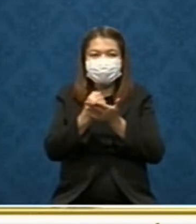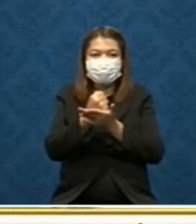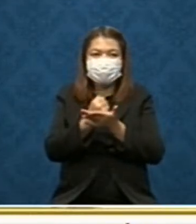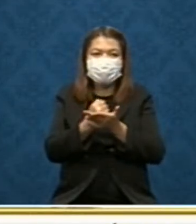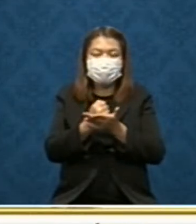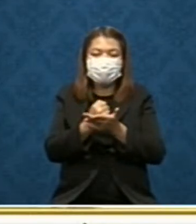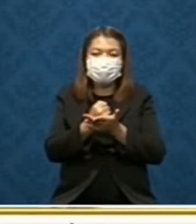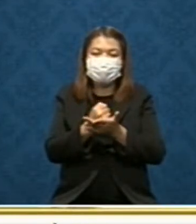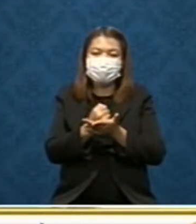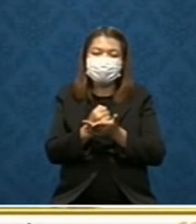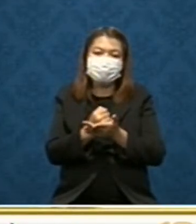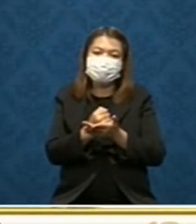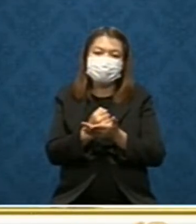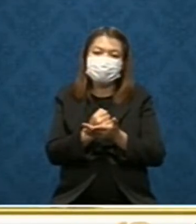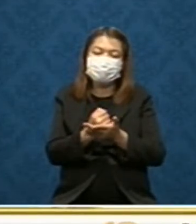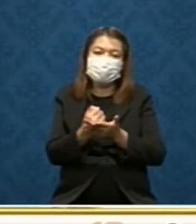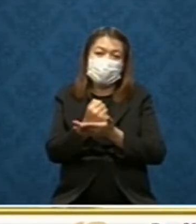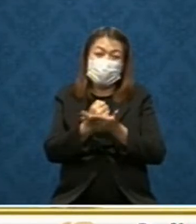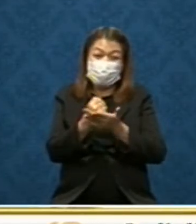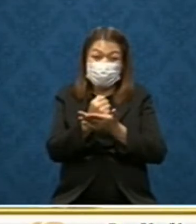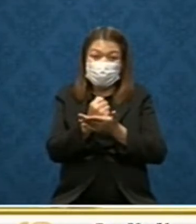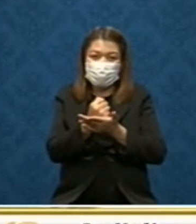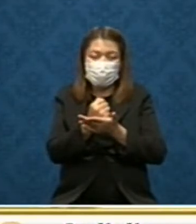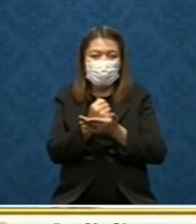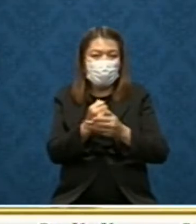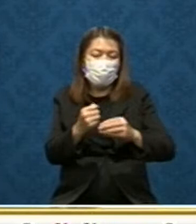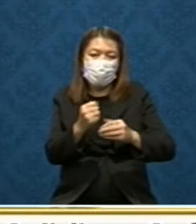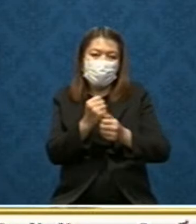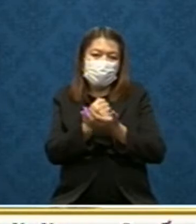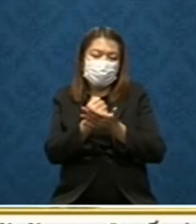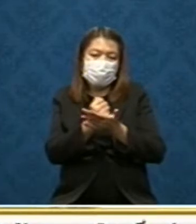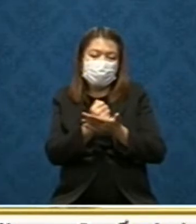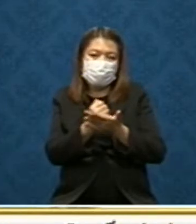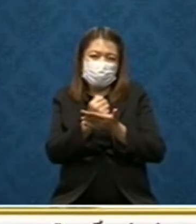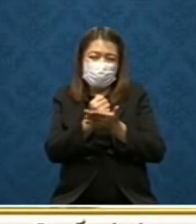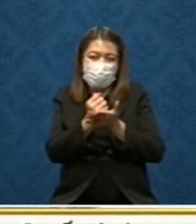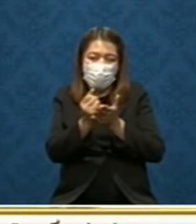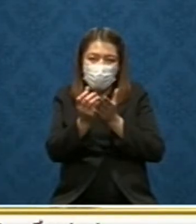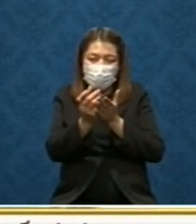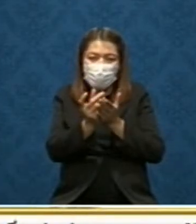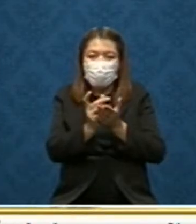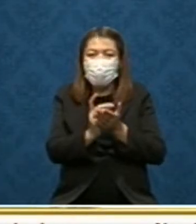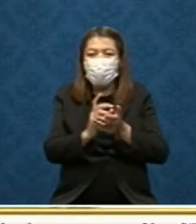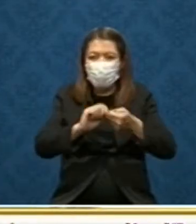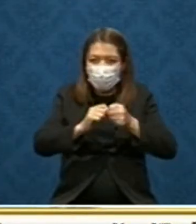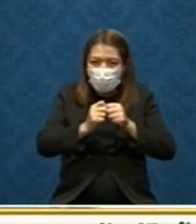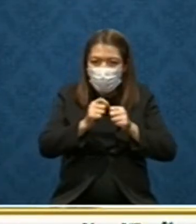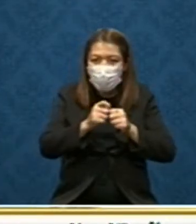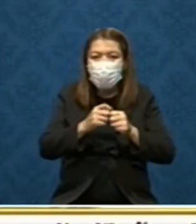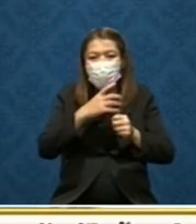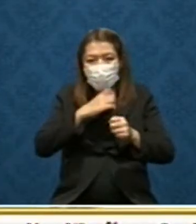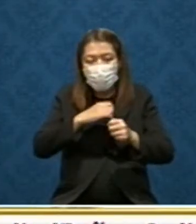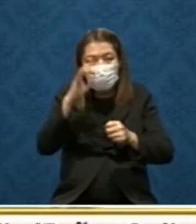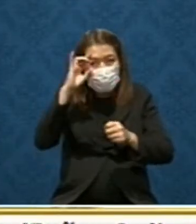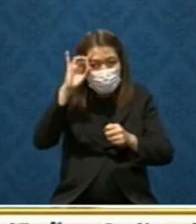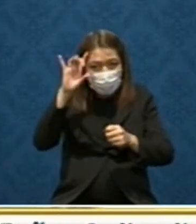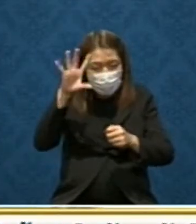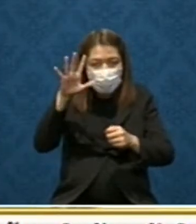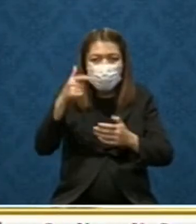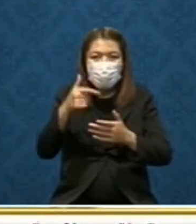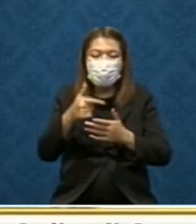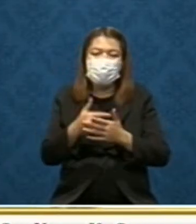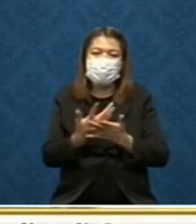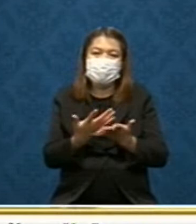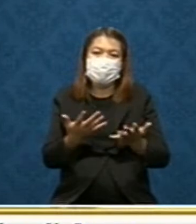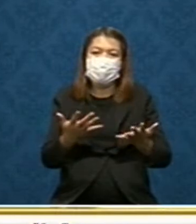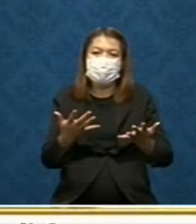ทับเขาไปยาเสรทพูดชัดยาเสรจที่ของเก่า ยาฝ้า ท่านไม่ปรา